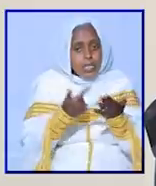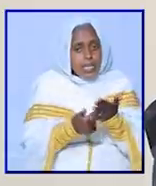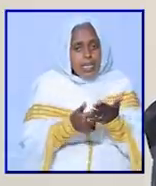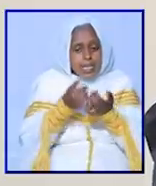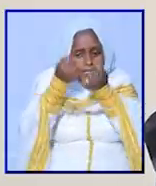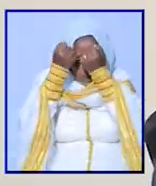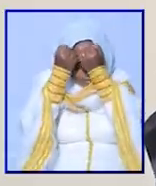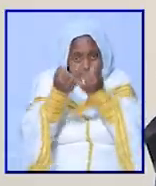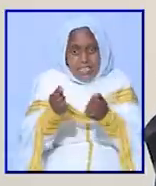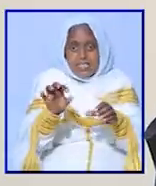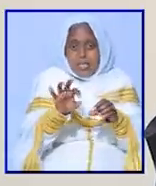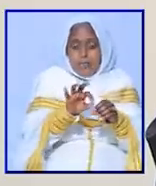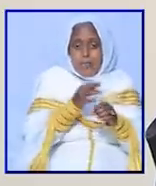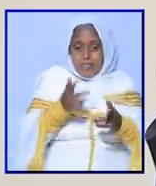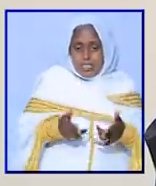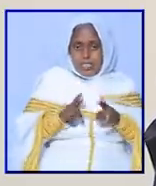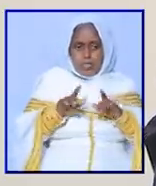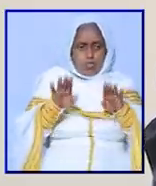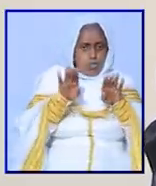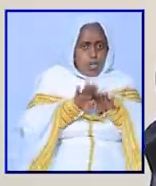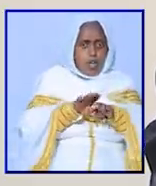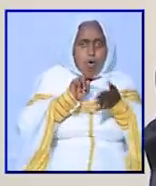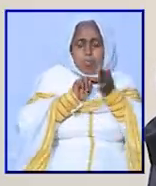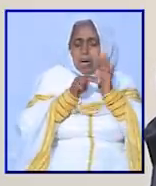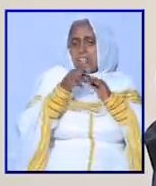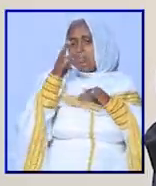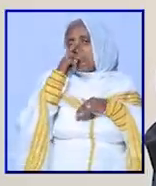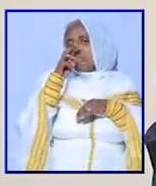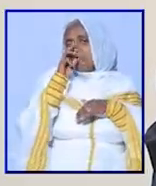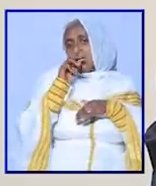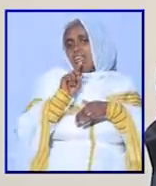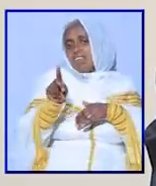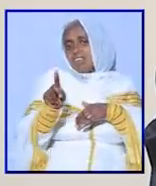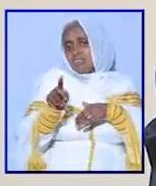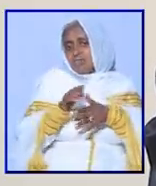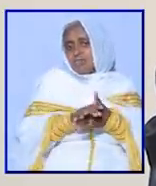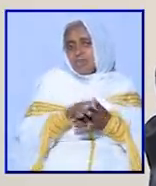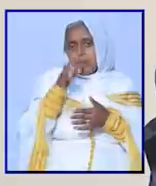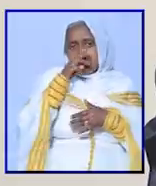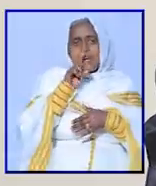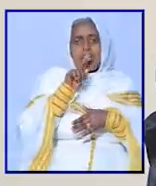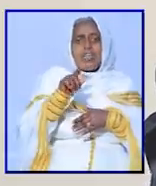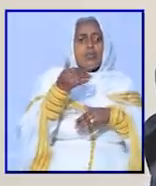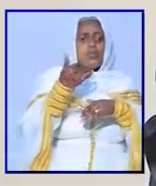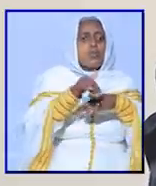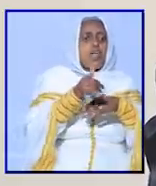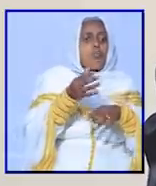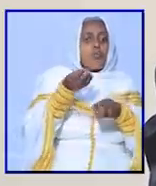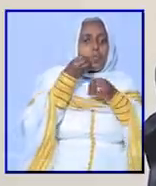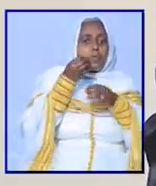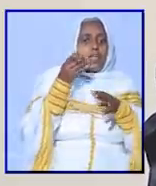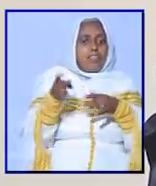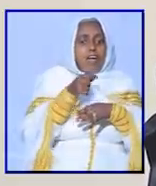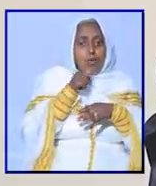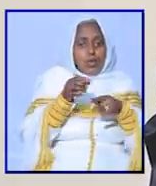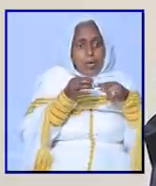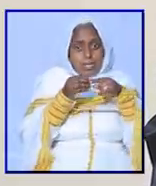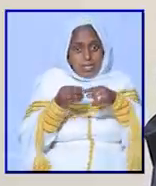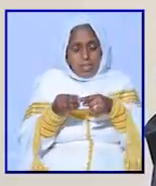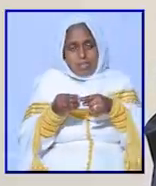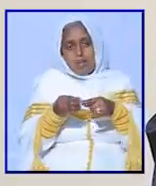አሁን የመታዘዝ መንፈስ ሳይኖር ዘጋው ማለት እንደው መቀለድ ነው መቀለድ ነው እንደው ዳቦ መቀለብ ካልሆነ